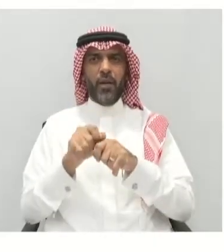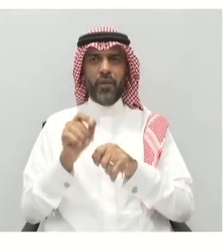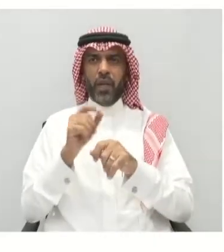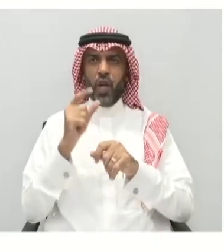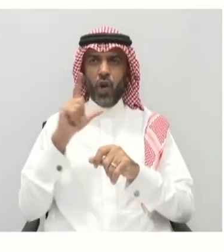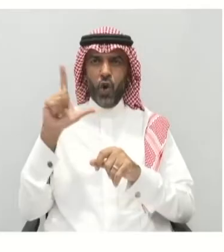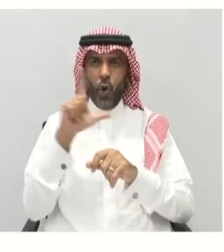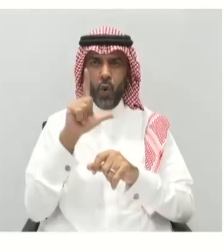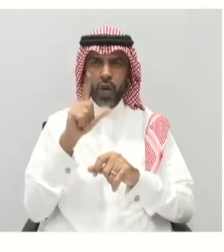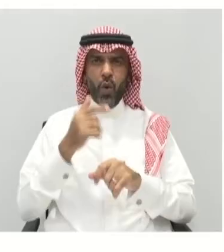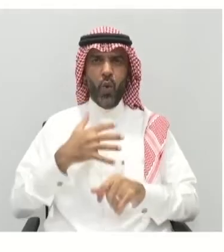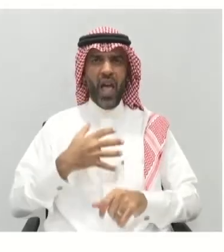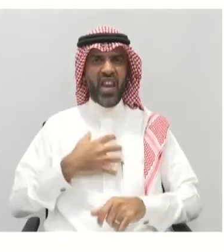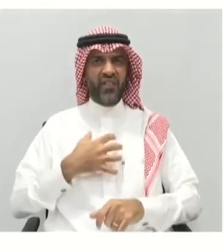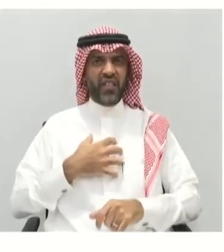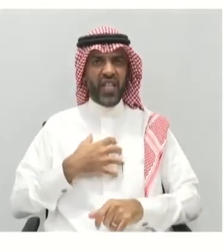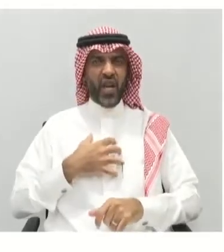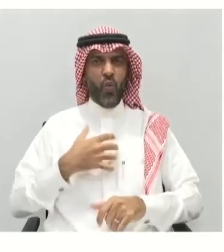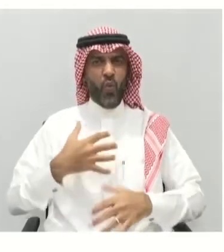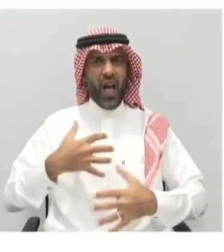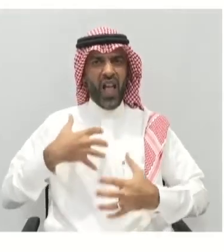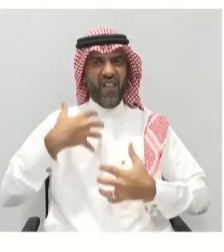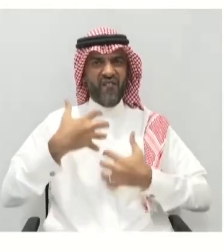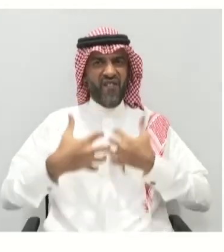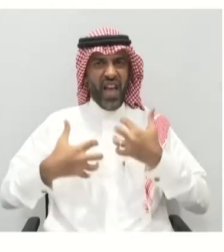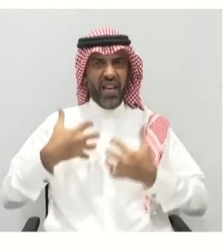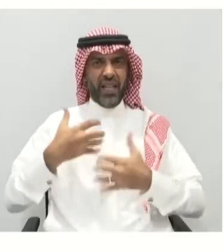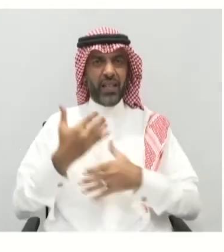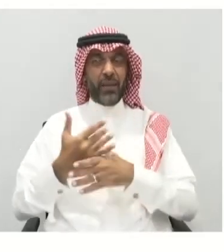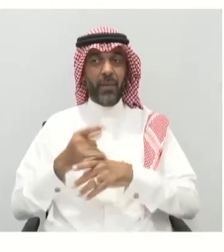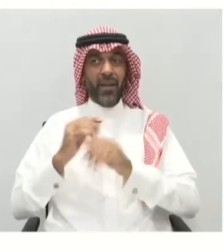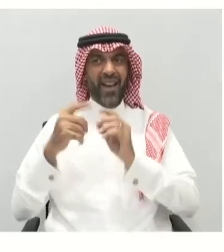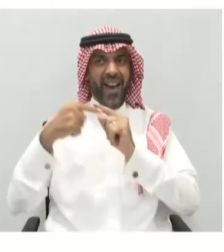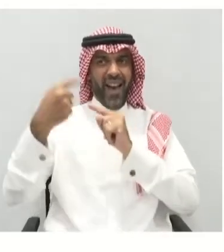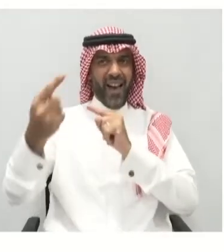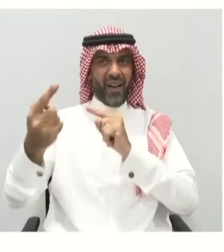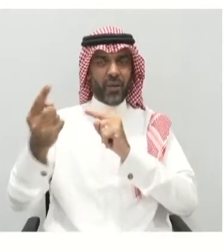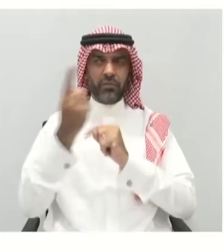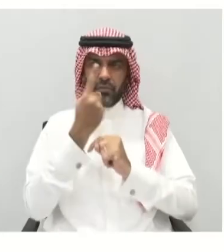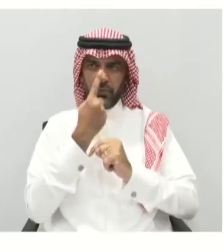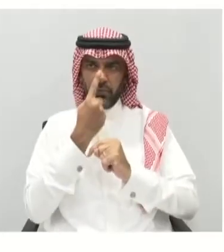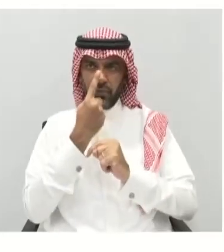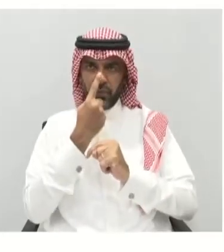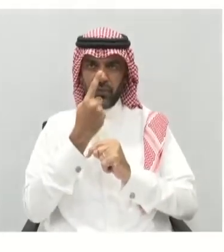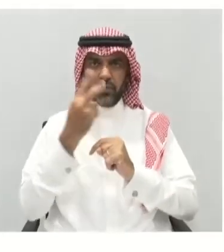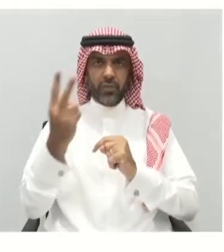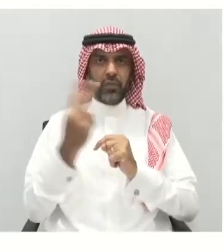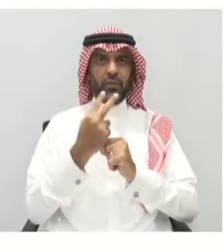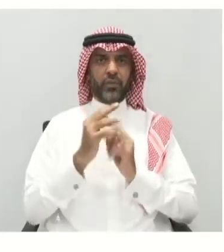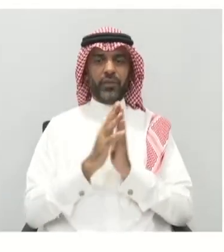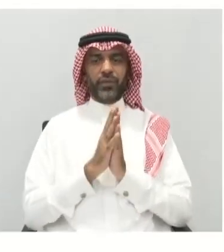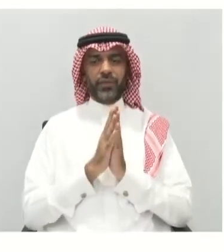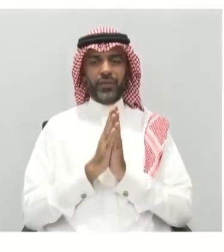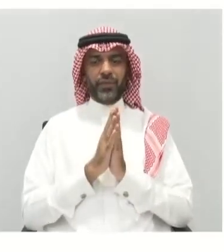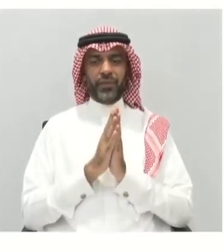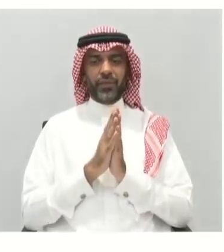ونفسيه وانفعاليه لدفع الاخر الى الاذعان والقبول دون السقوط في المغالطات طبعا